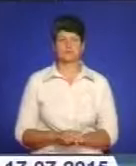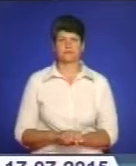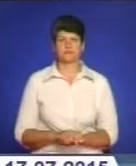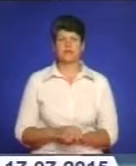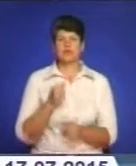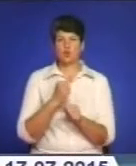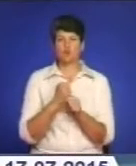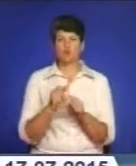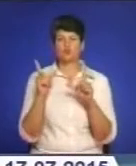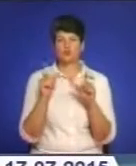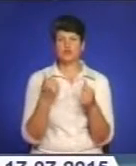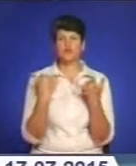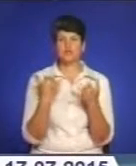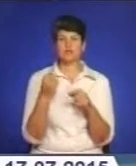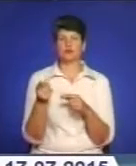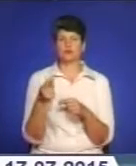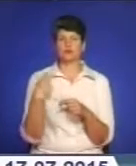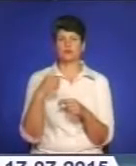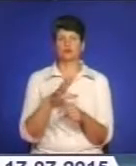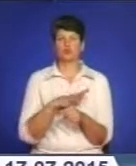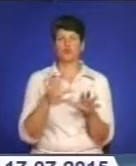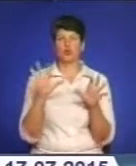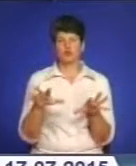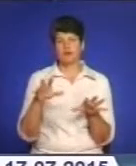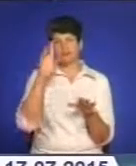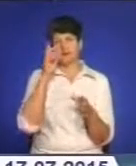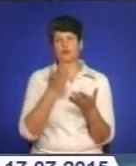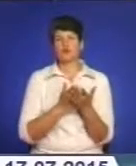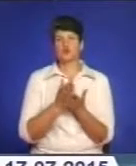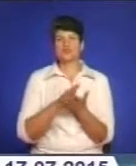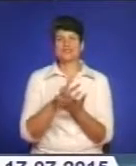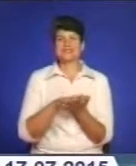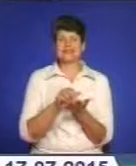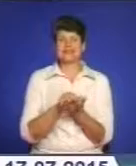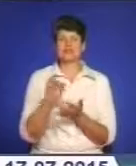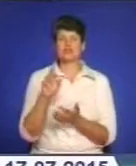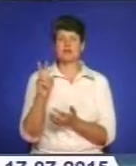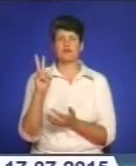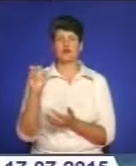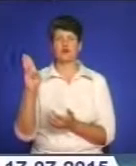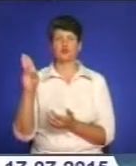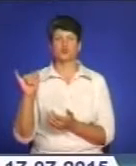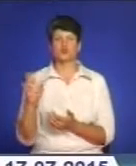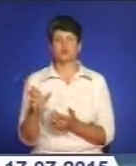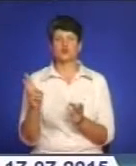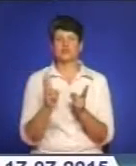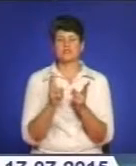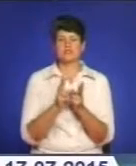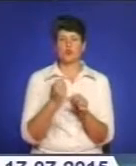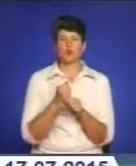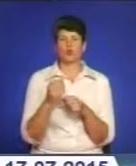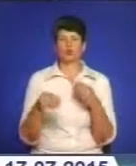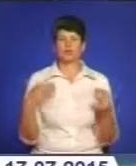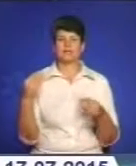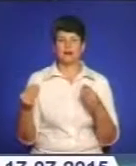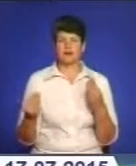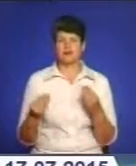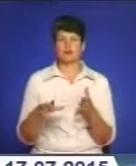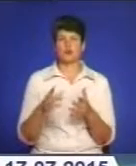Із робочою поїздкою сьогодні на Тернопільщині побував голова Державної служби зайнятості Ярослав Кашуба. Зустрівся з роботодавцями, представниками організацій та установ